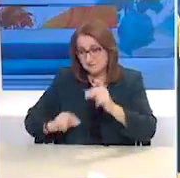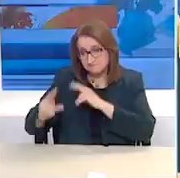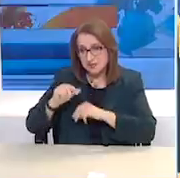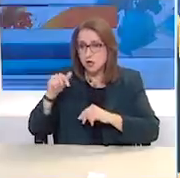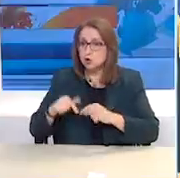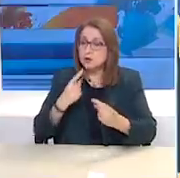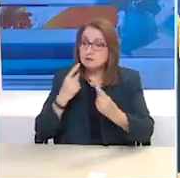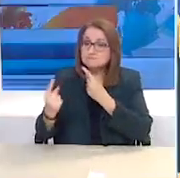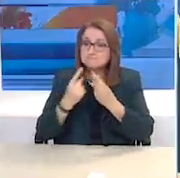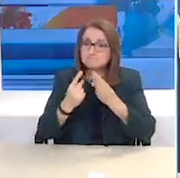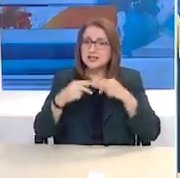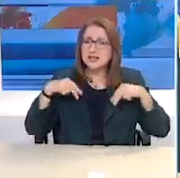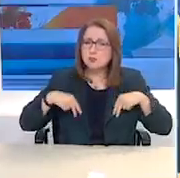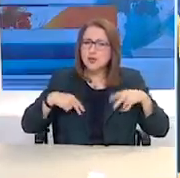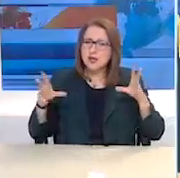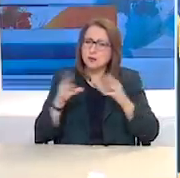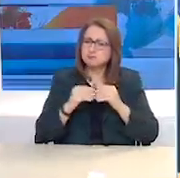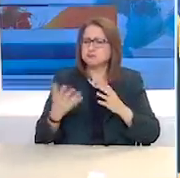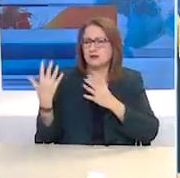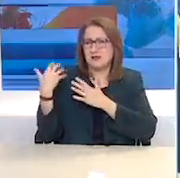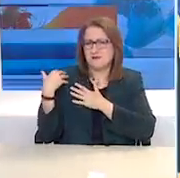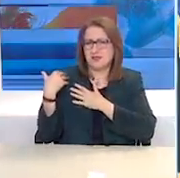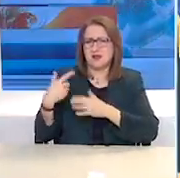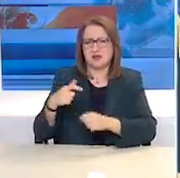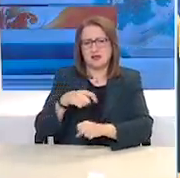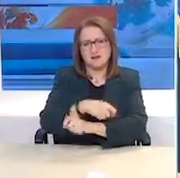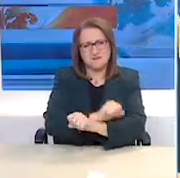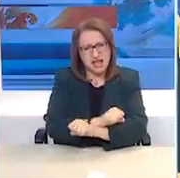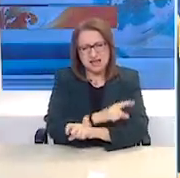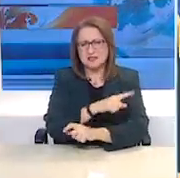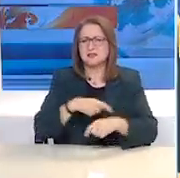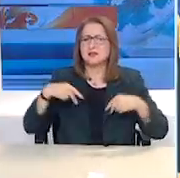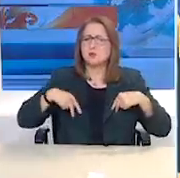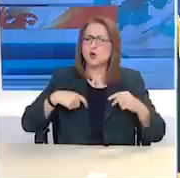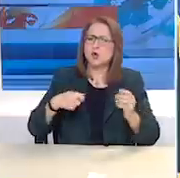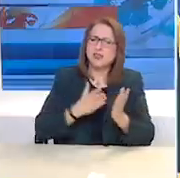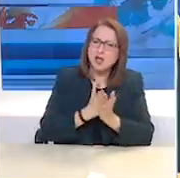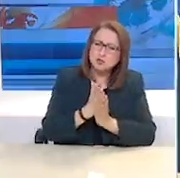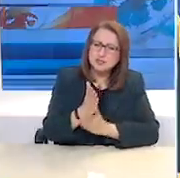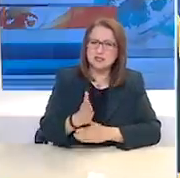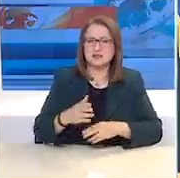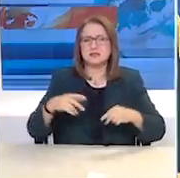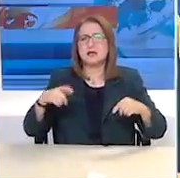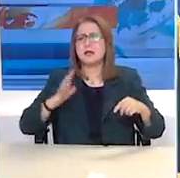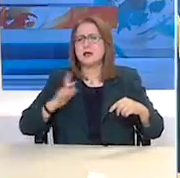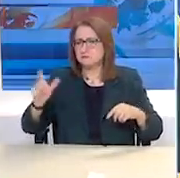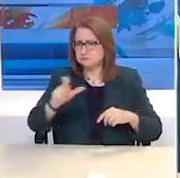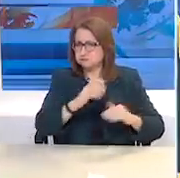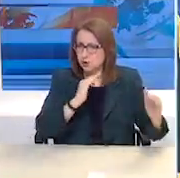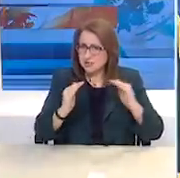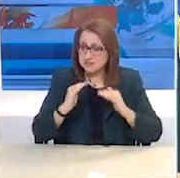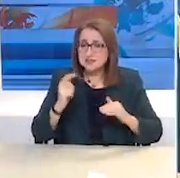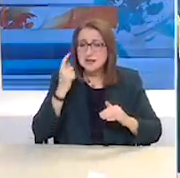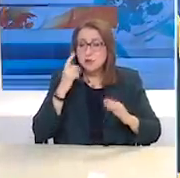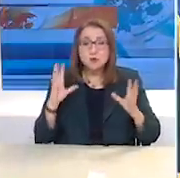τους αρμόδιους φορείς και τα αρμόδια Υπουργεία, το Υπουργείο Δικαιοσύνης, το Υπουργείο Πολιτικής Προστασίας, ώστε να βρεθεί λύση